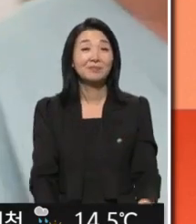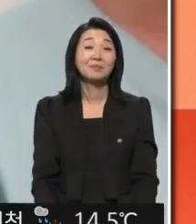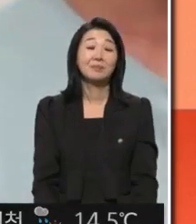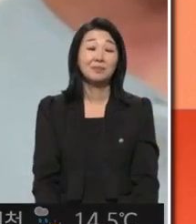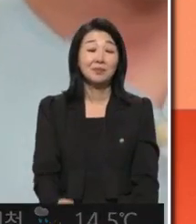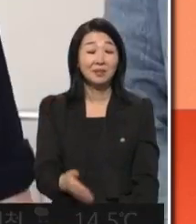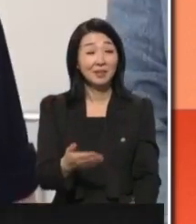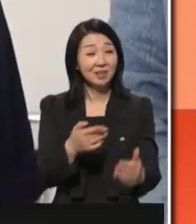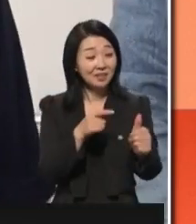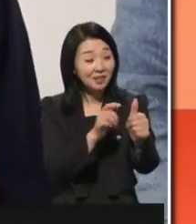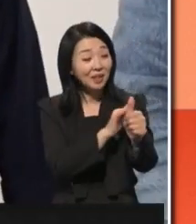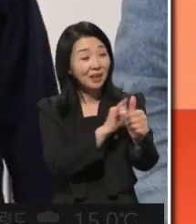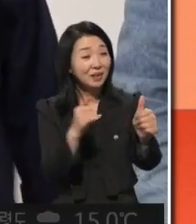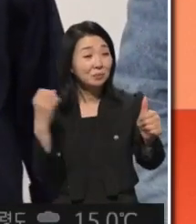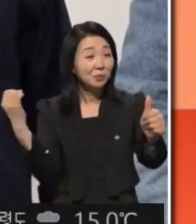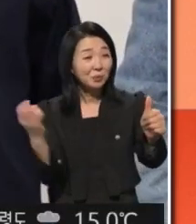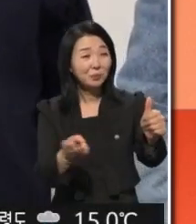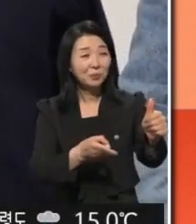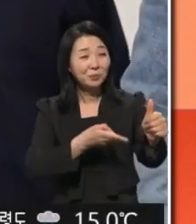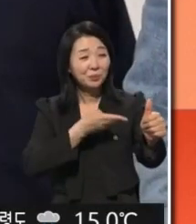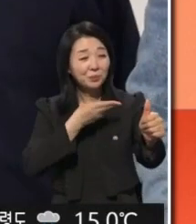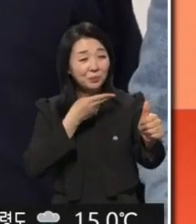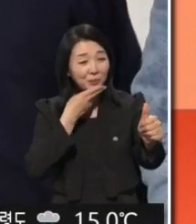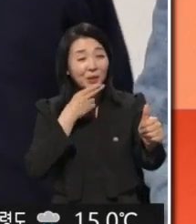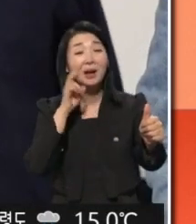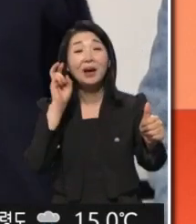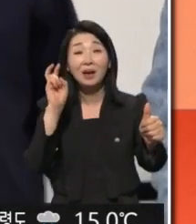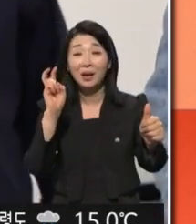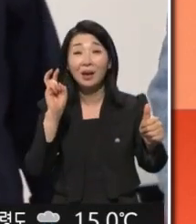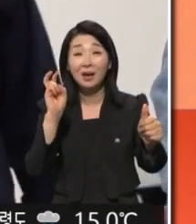그런 사람도 없을 테죠.